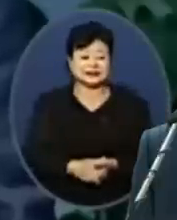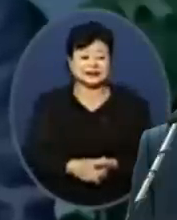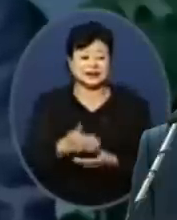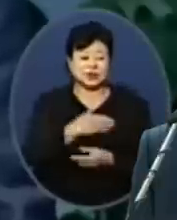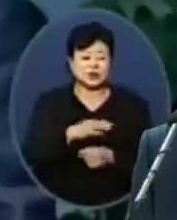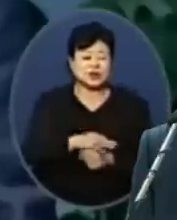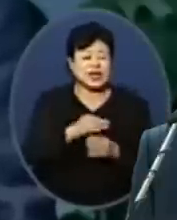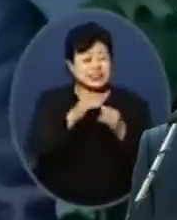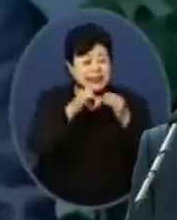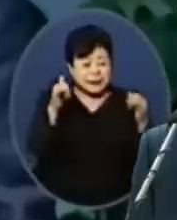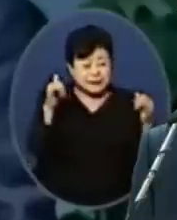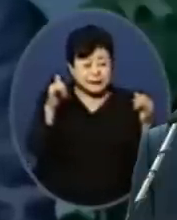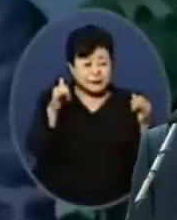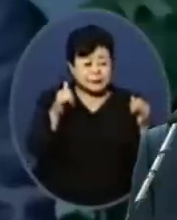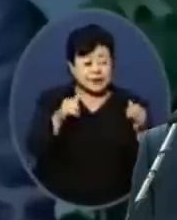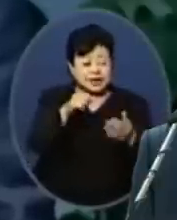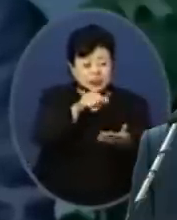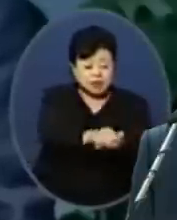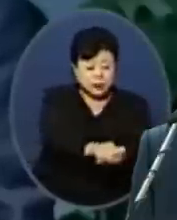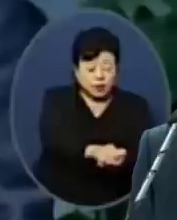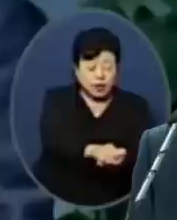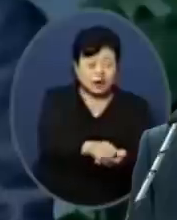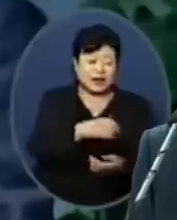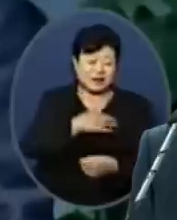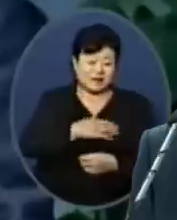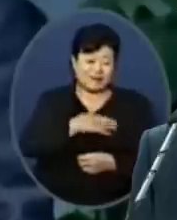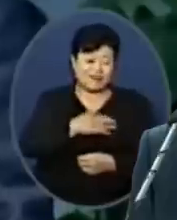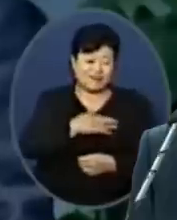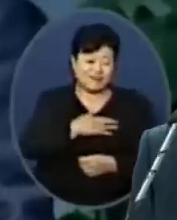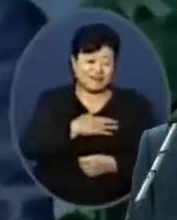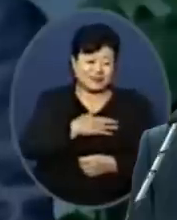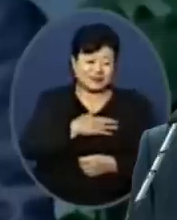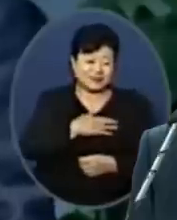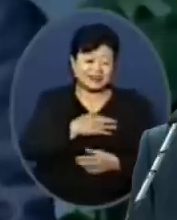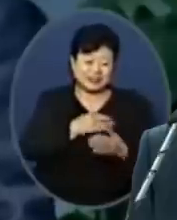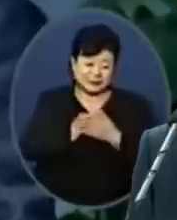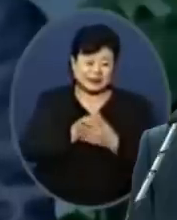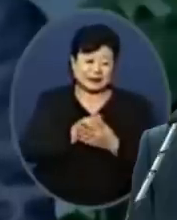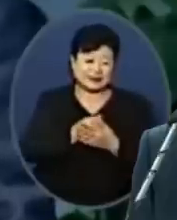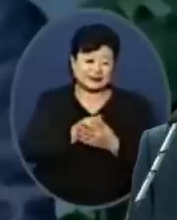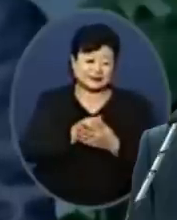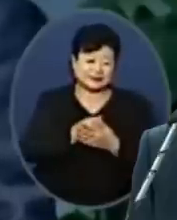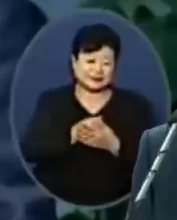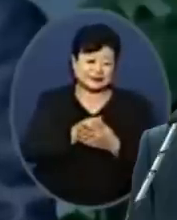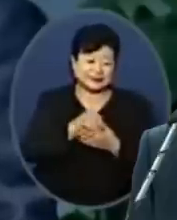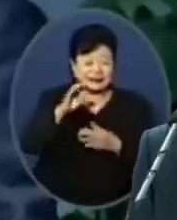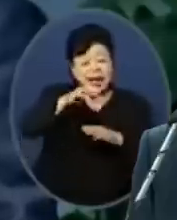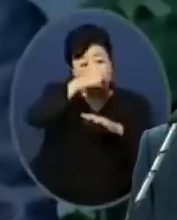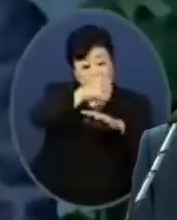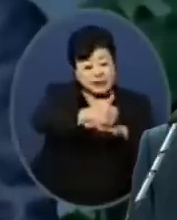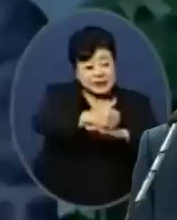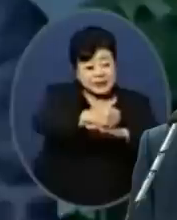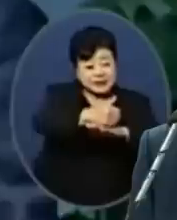육의 사람을 정복해 놓았다는 것을 알고 있었습니다. 그러므로 다윗이